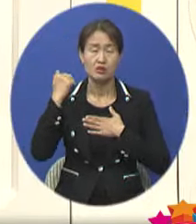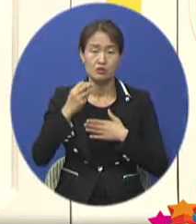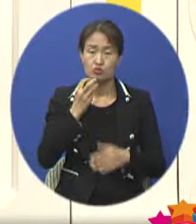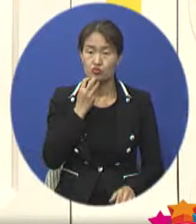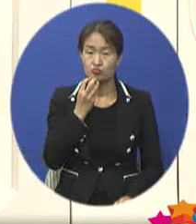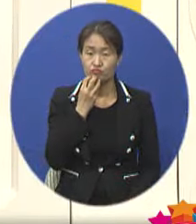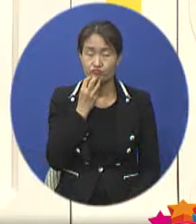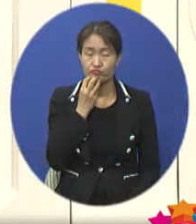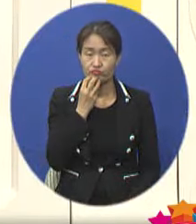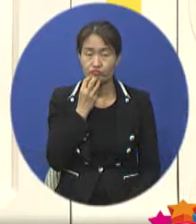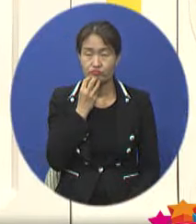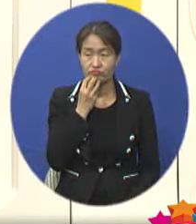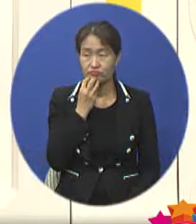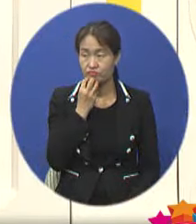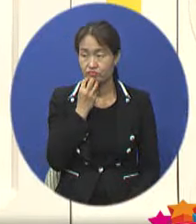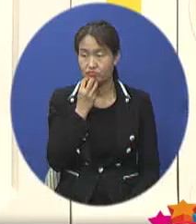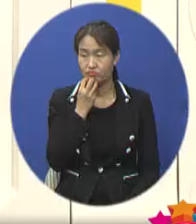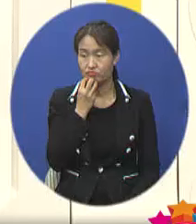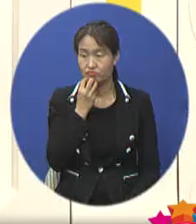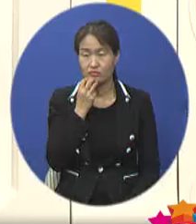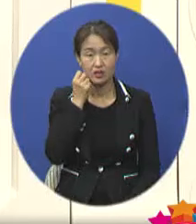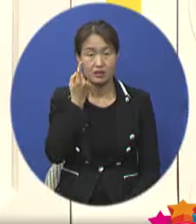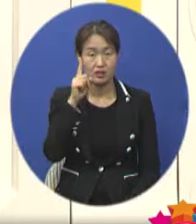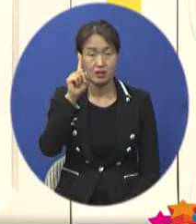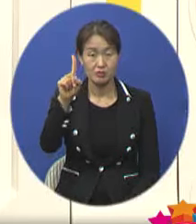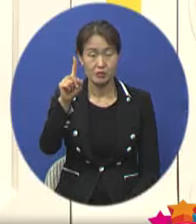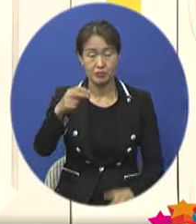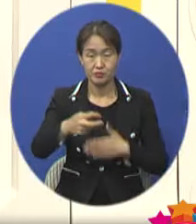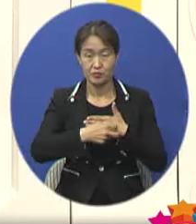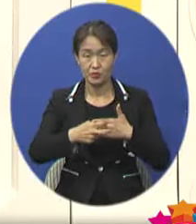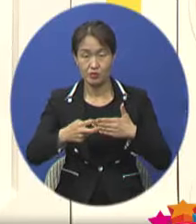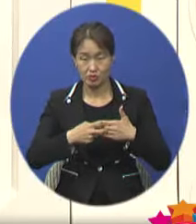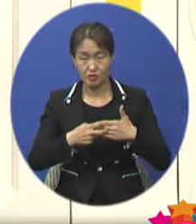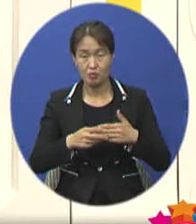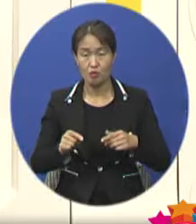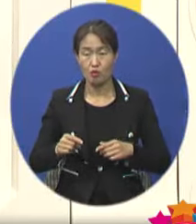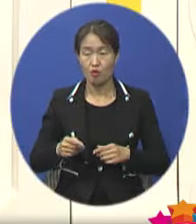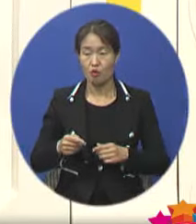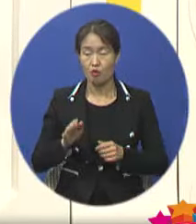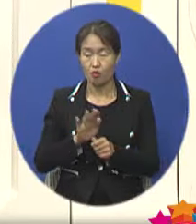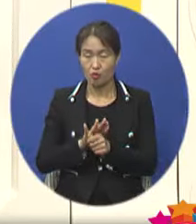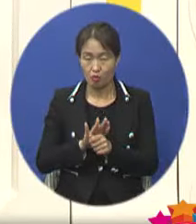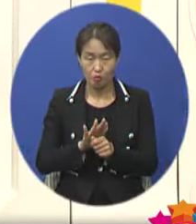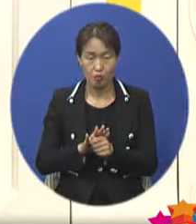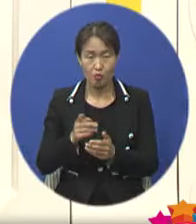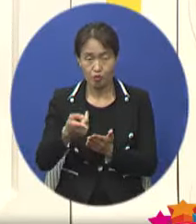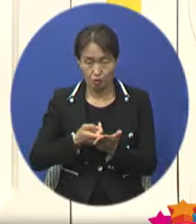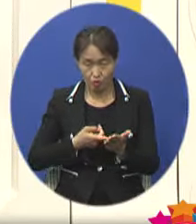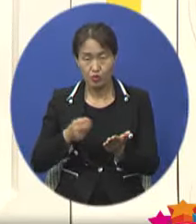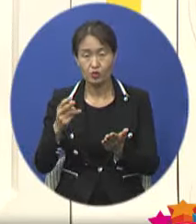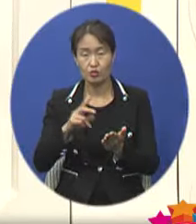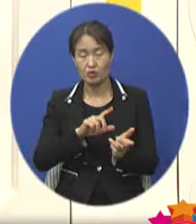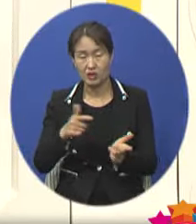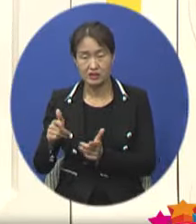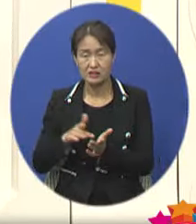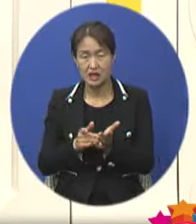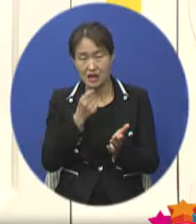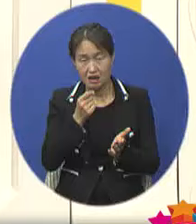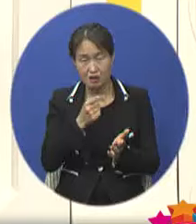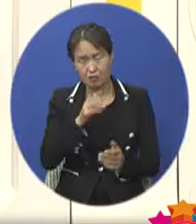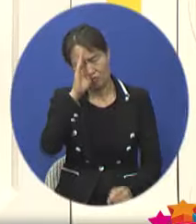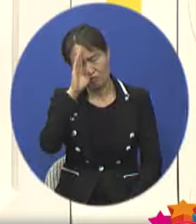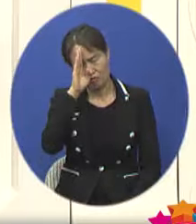그 저 1개월에 한 번씩 병원에서 뭐 시술 받고 뭐 또 수술도 받고 뭐 네.